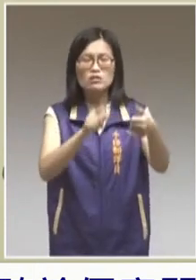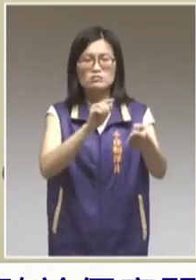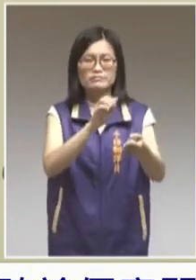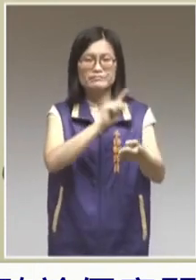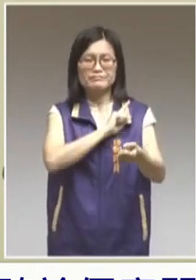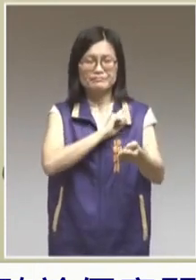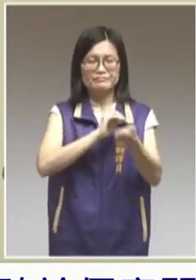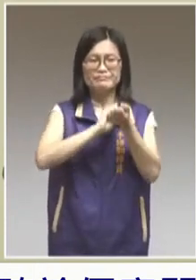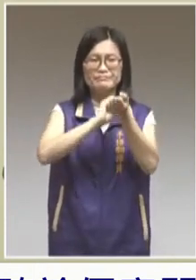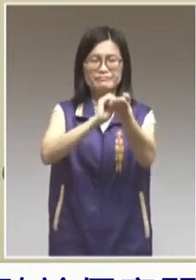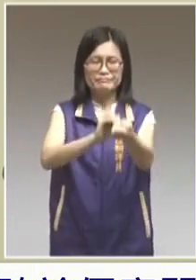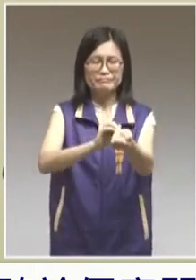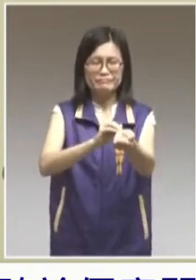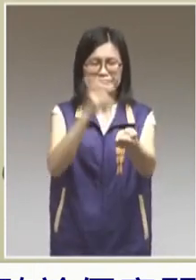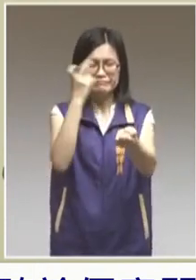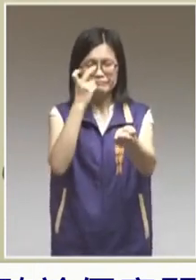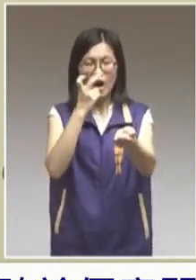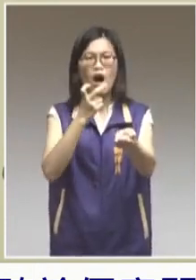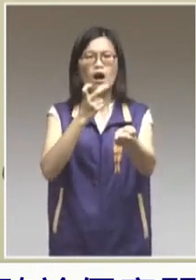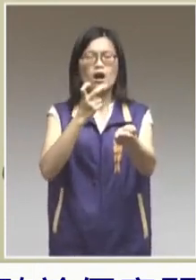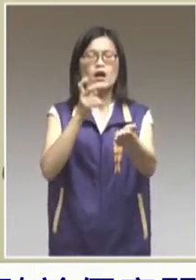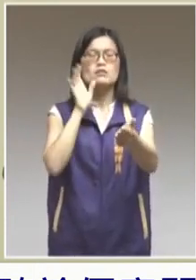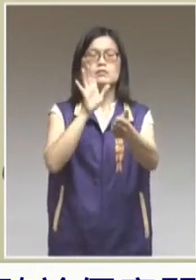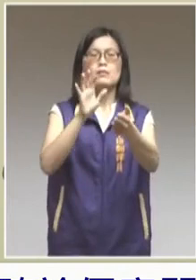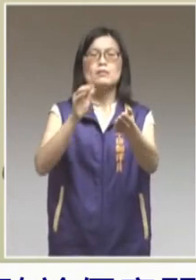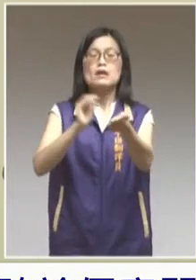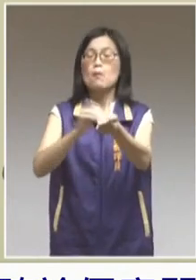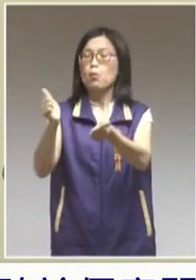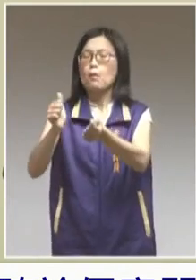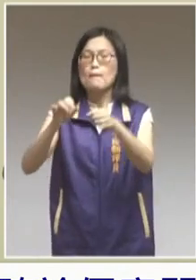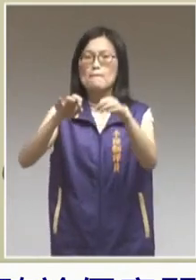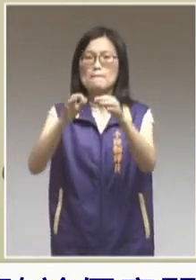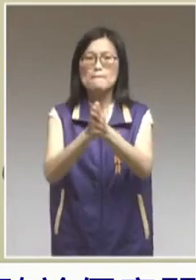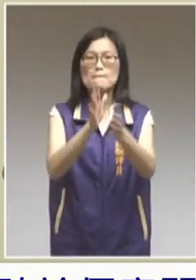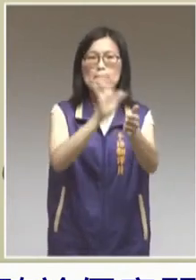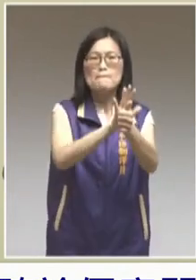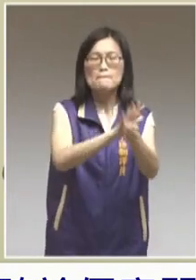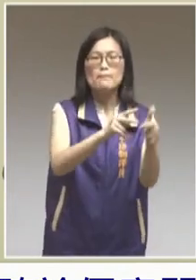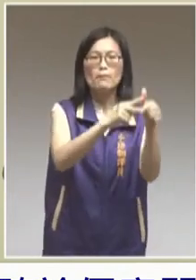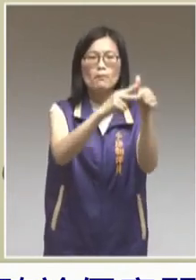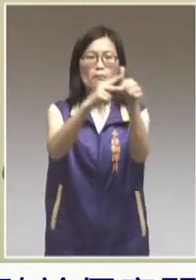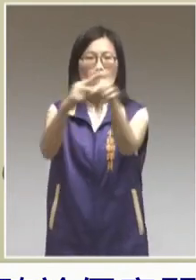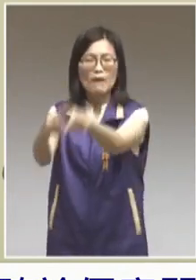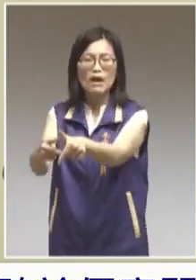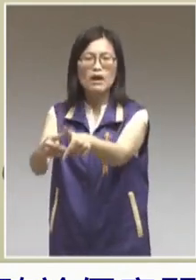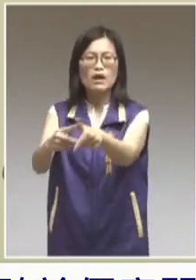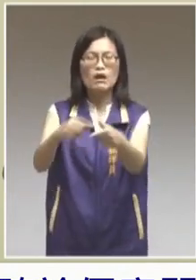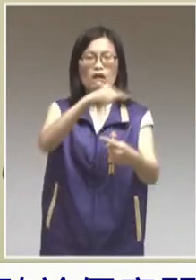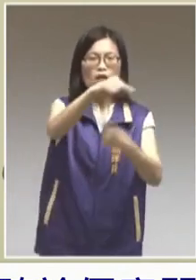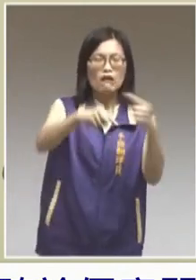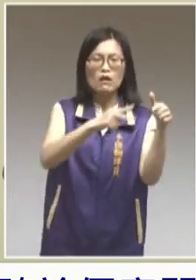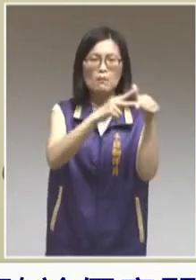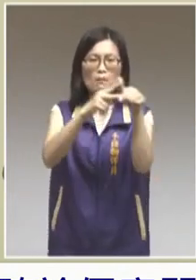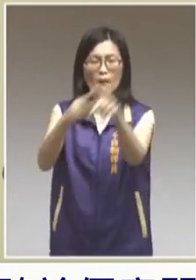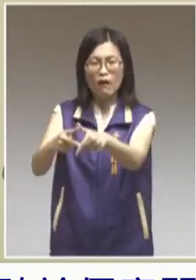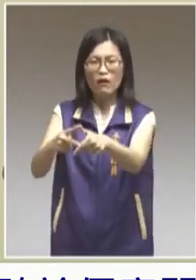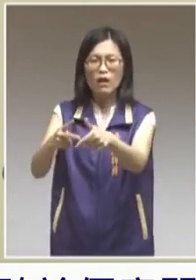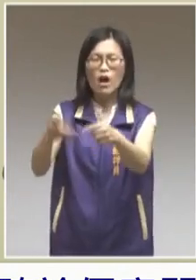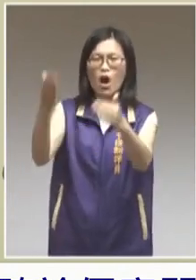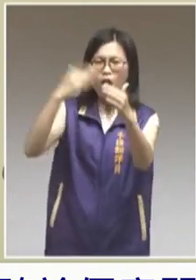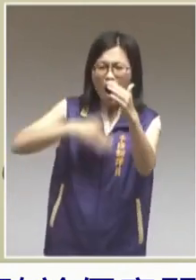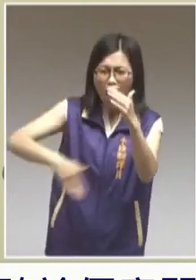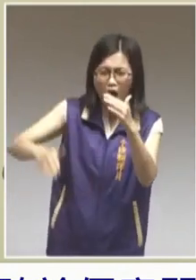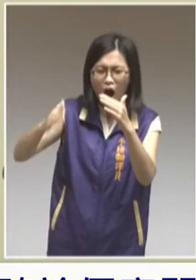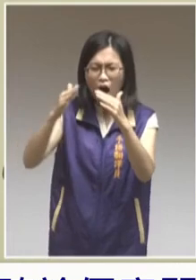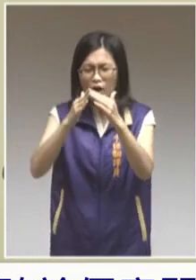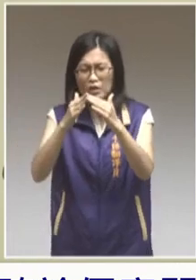所医师也立刻的协助转诊就能够把这个学校的到这个社区